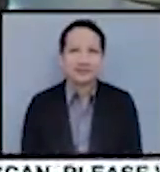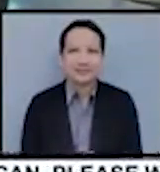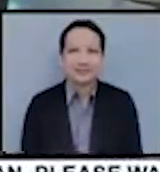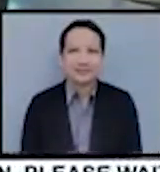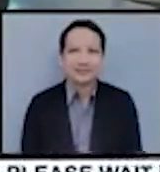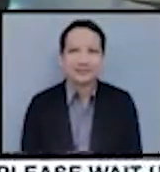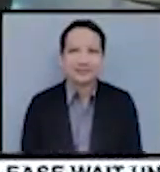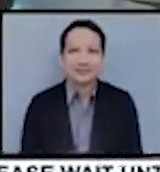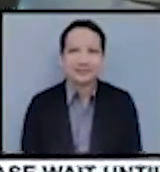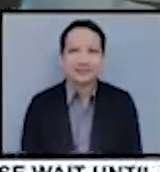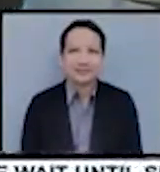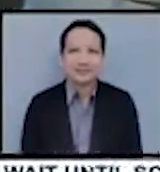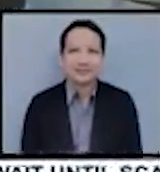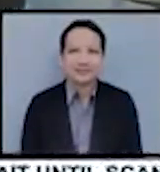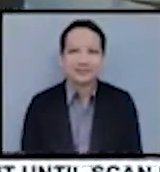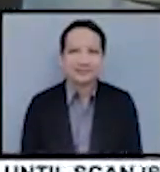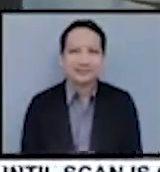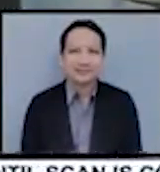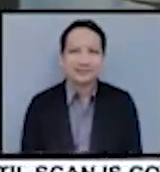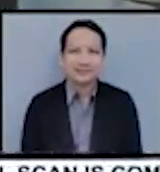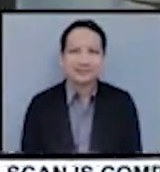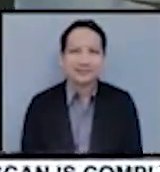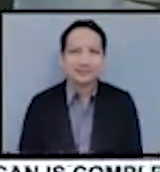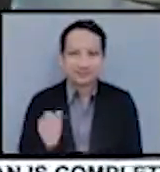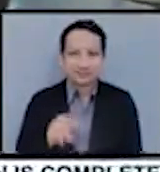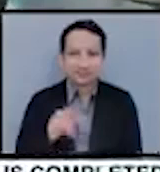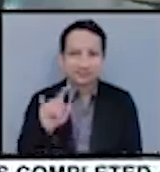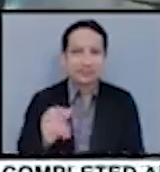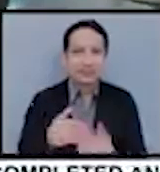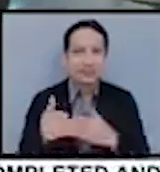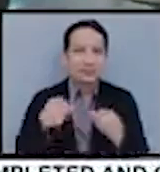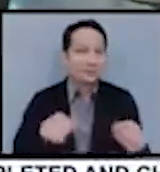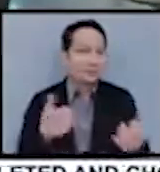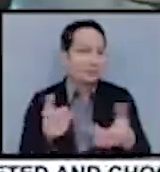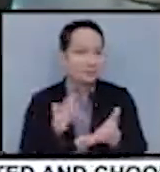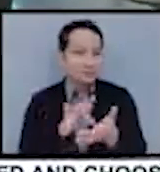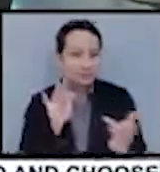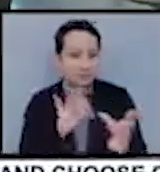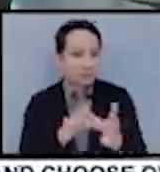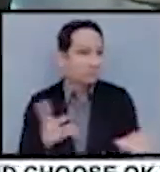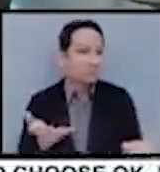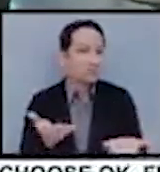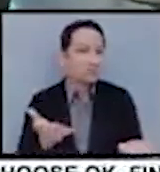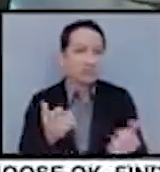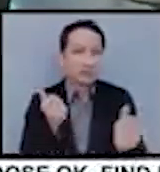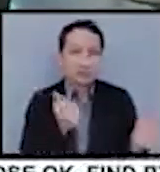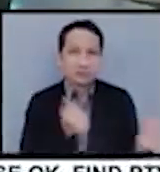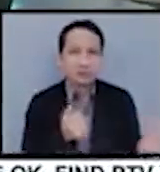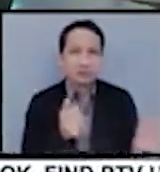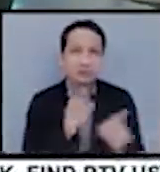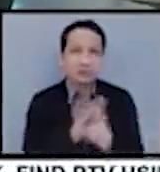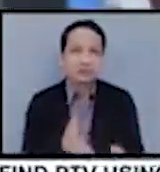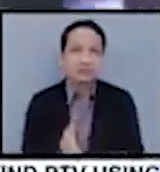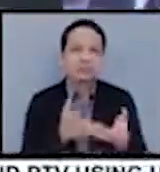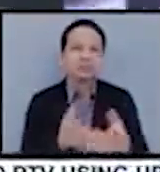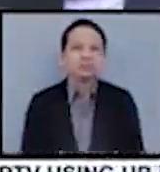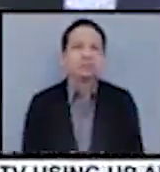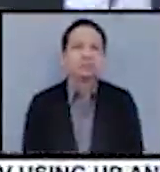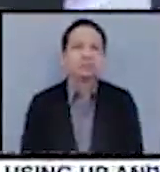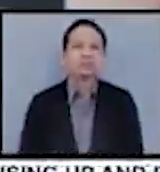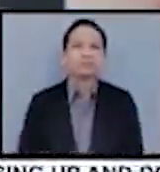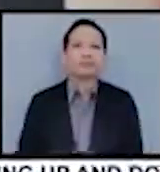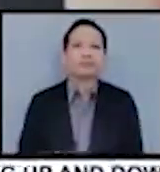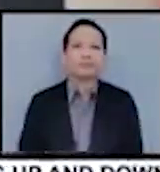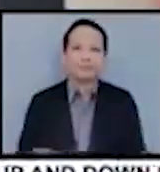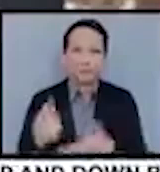Tanya, meron ka bang social media pages na kung saan ka pwede makontakt or, you know, gusto ko i-follow ng mga fans? Yes po. Please check all of